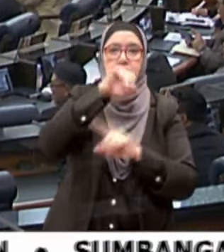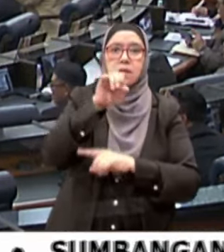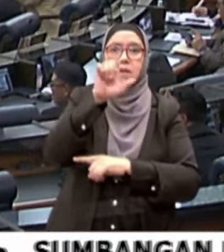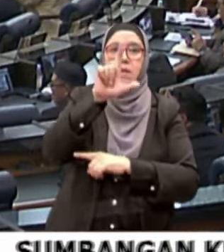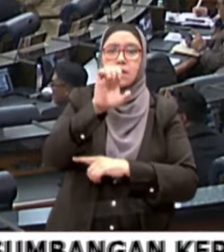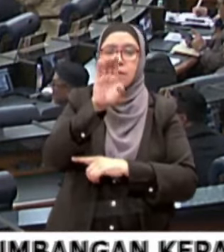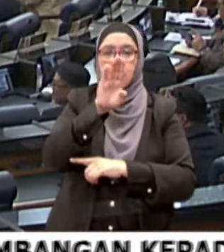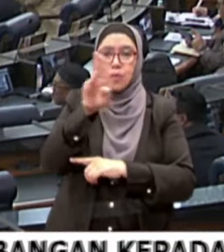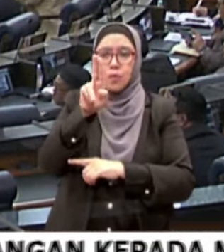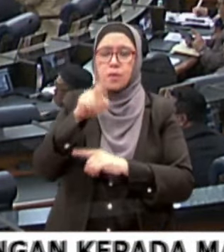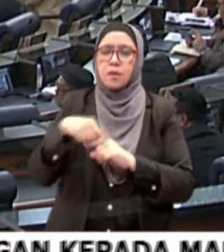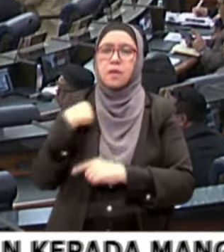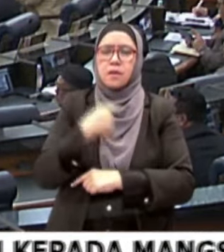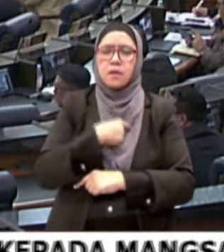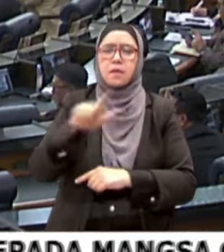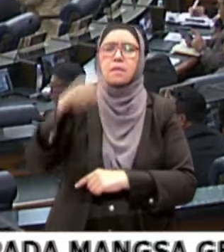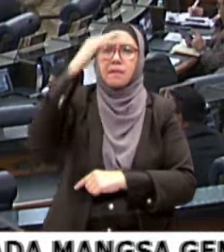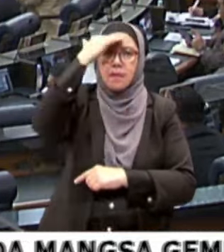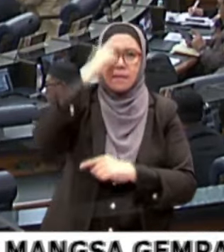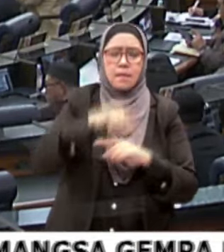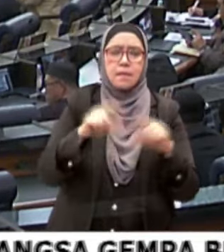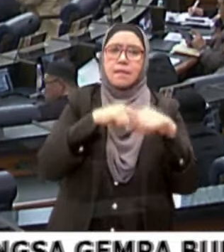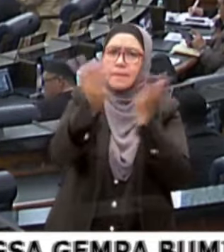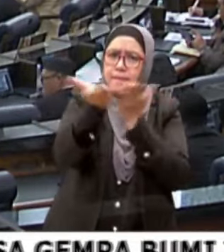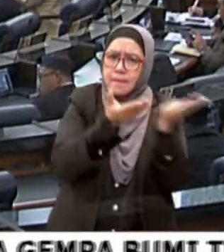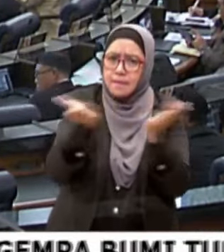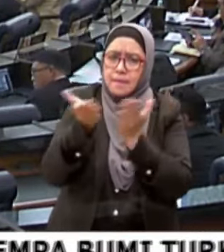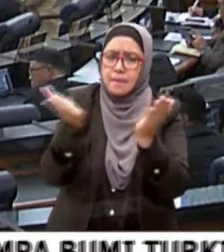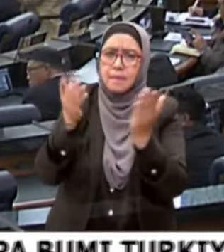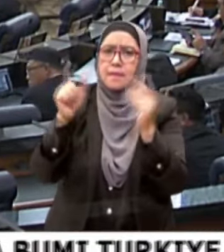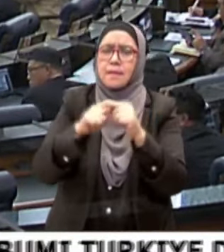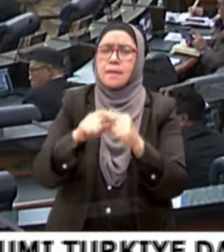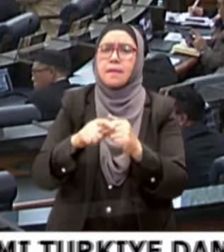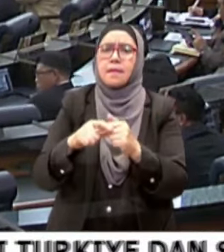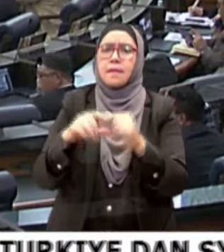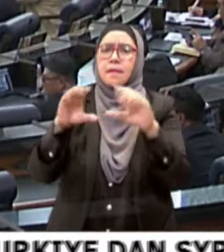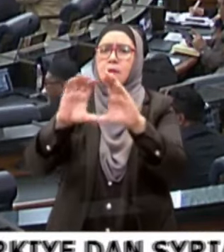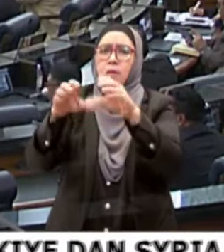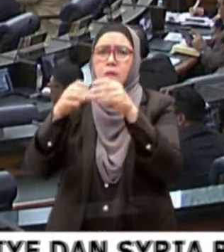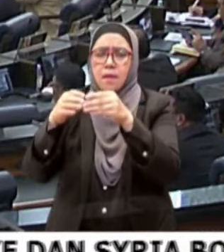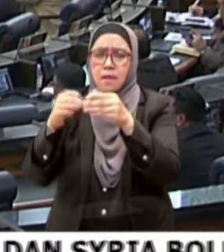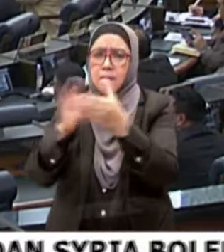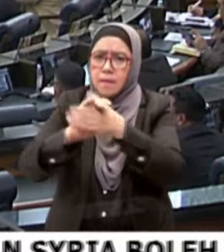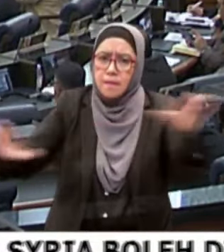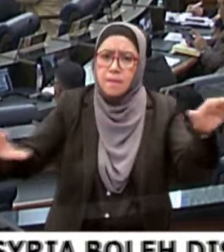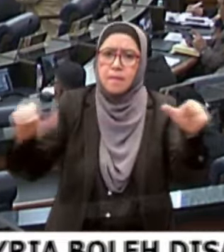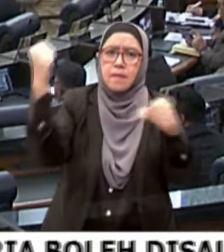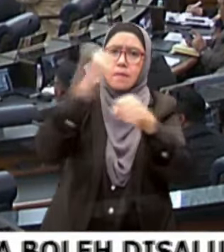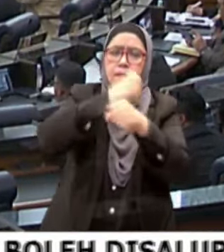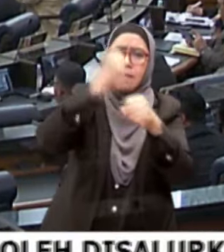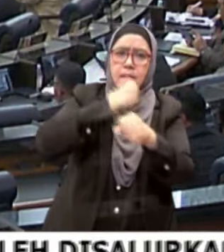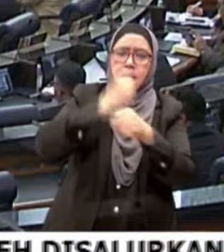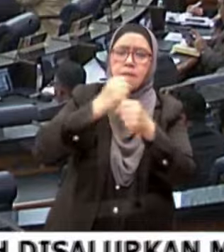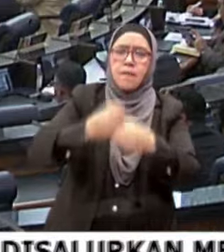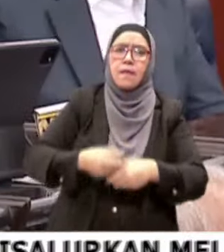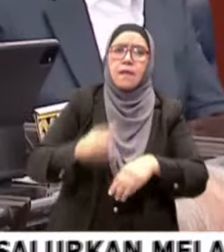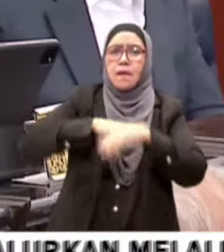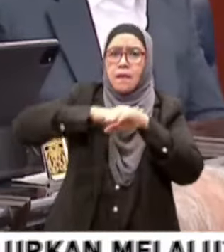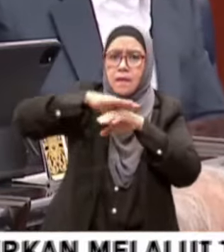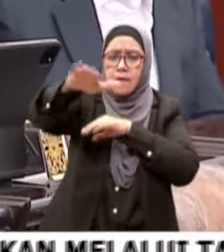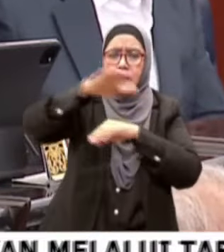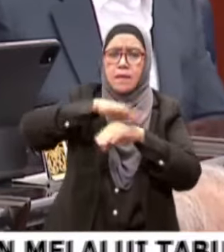maklum bahwa jasa petugas dan pasukan penyelaman yang diantara untuk bantuan bencana dan kemanusiaan di turkia ini